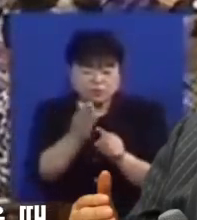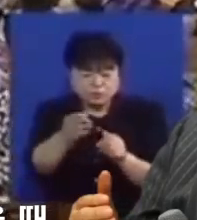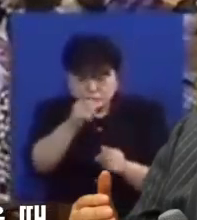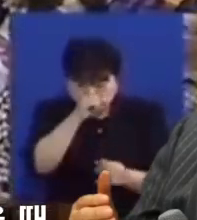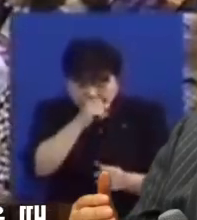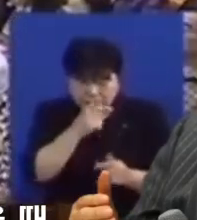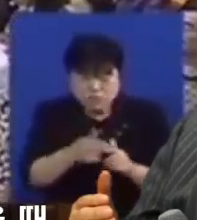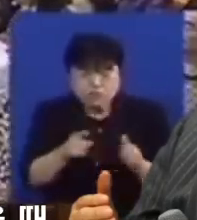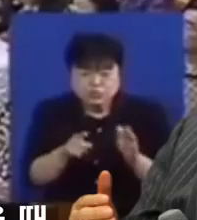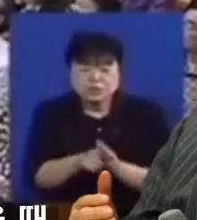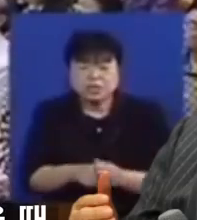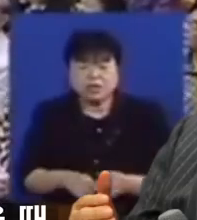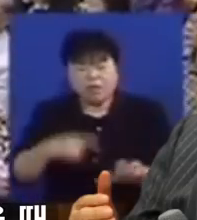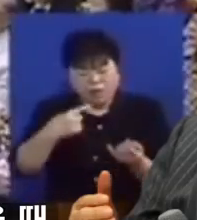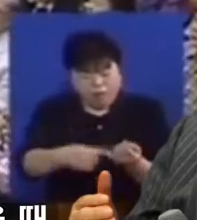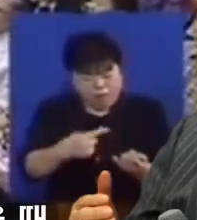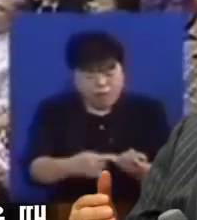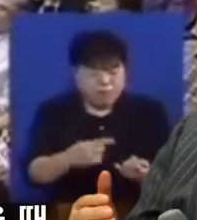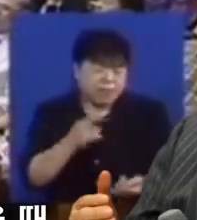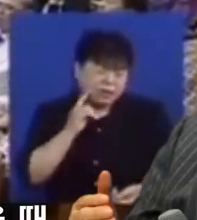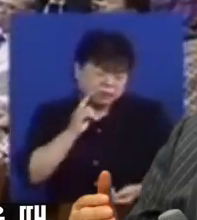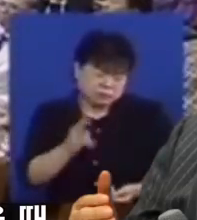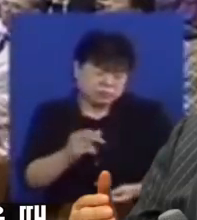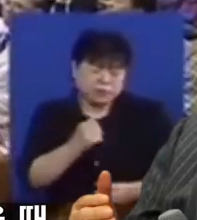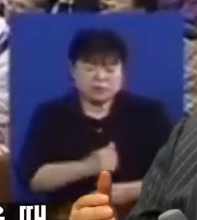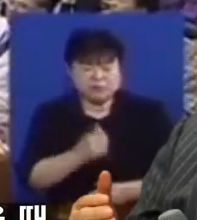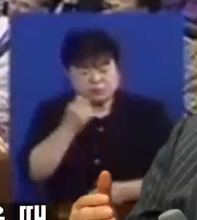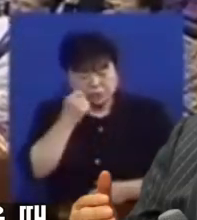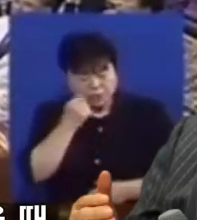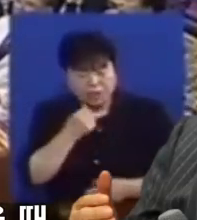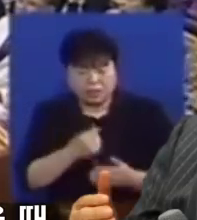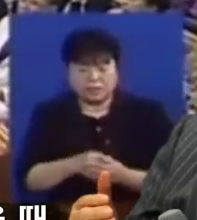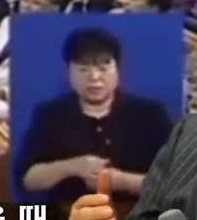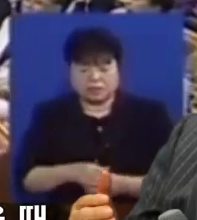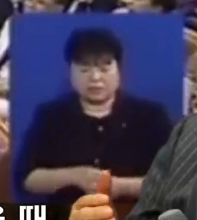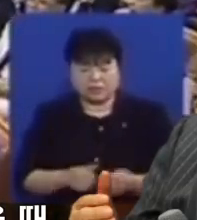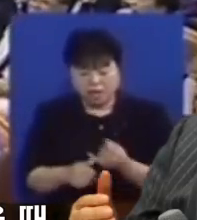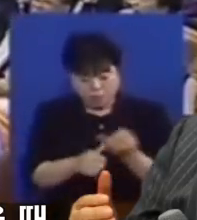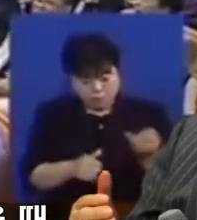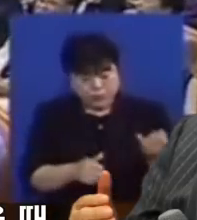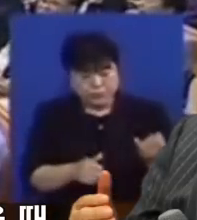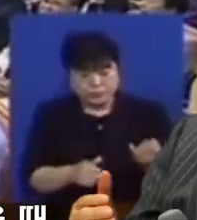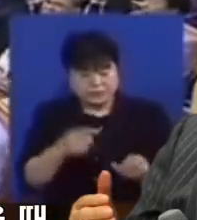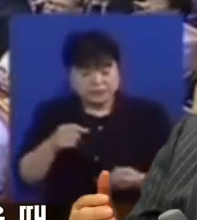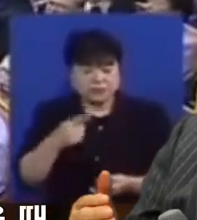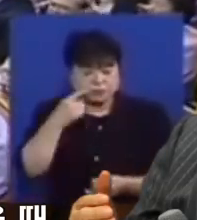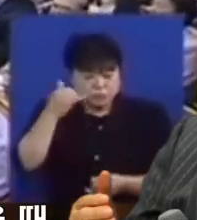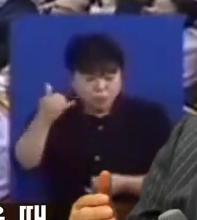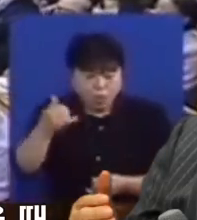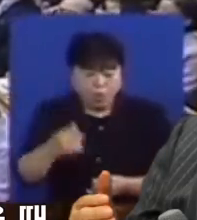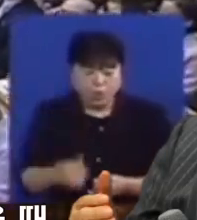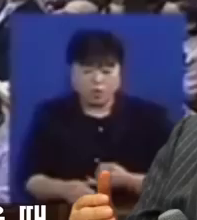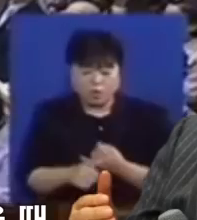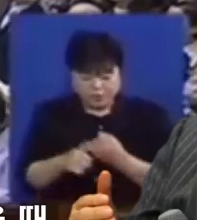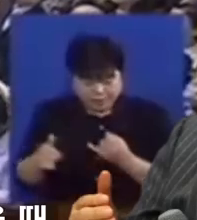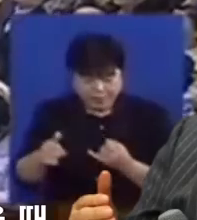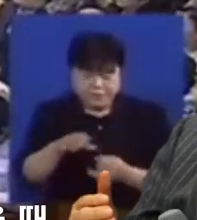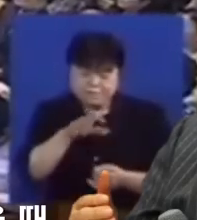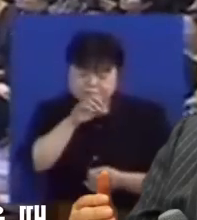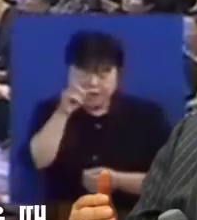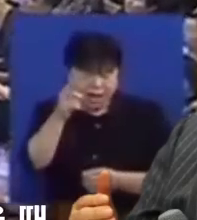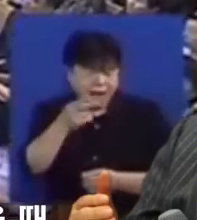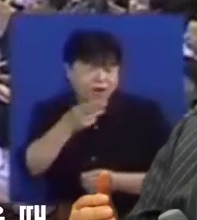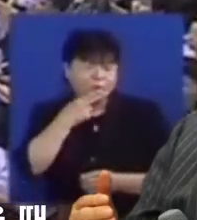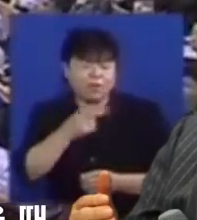핍박을 받으니 견딜 수가 없었습니다. 그런데 황영희 씨는 시부모님은 물론 남편에게조차 불평 한마디